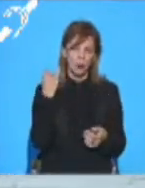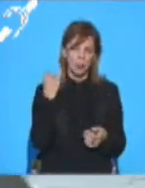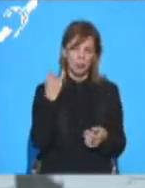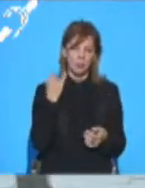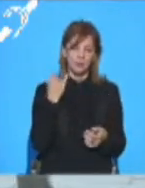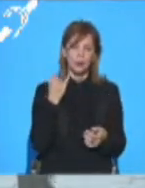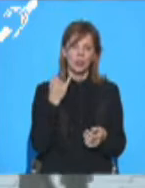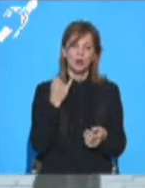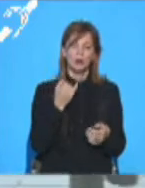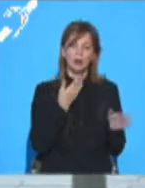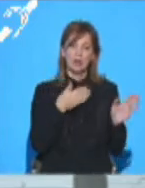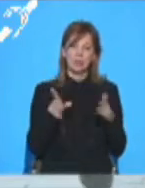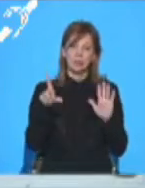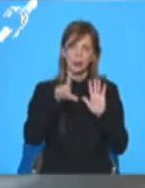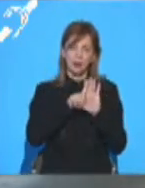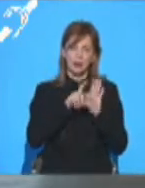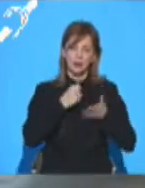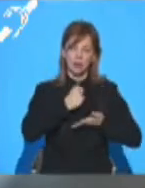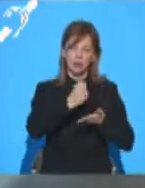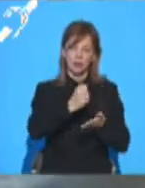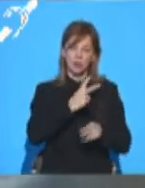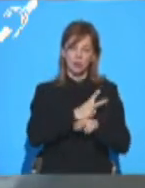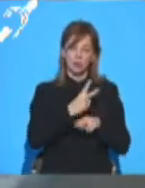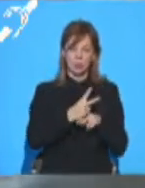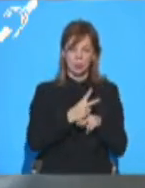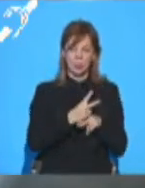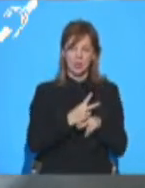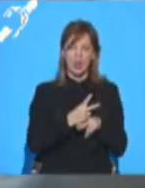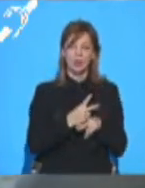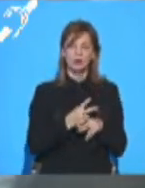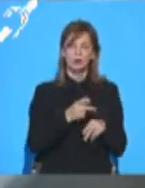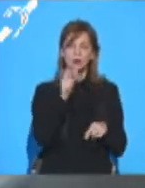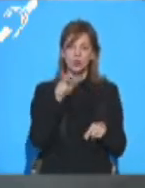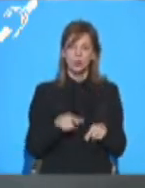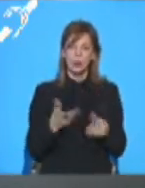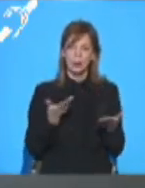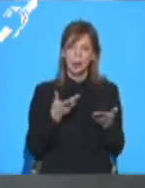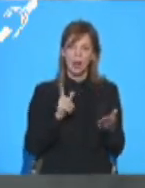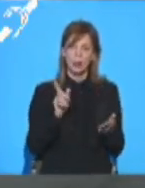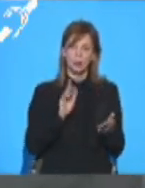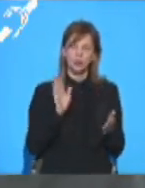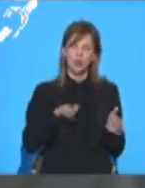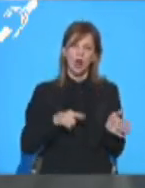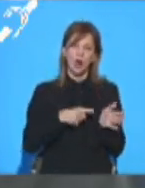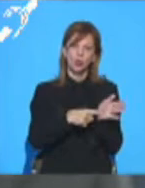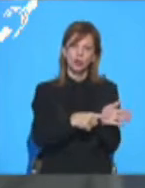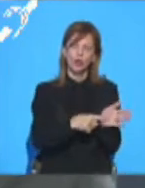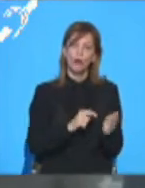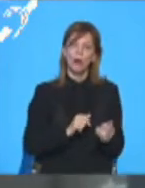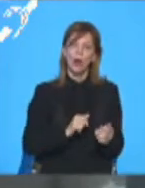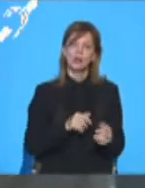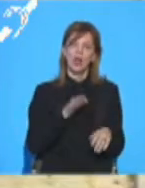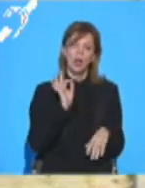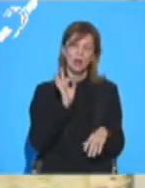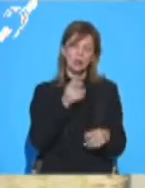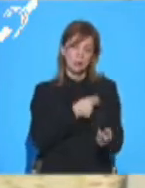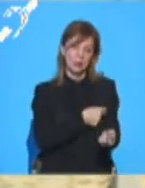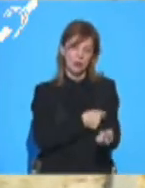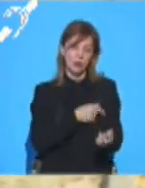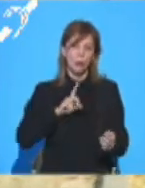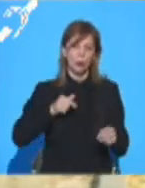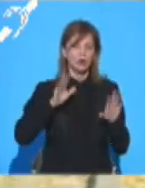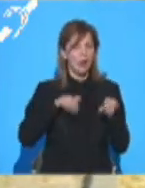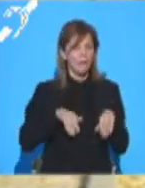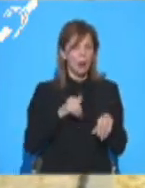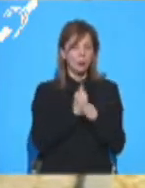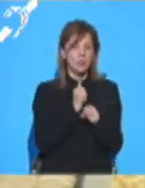în care intră în vigoare legea bugetului de stat pentru anul 2023, persoanele care nu fac dovada calității de asigurat pot să beneficieze și ele